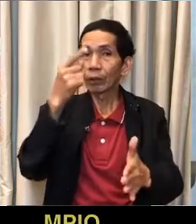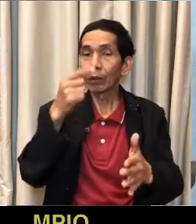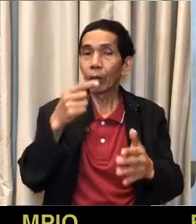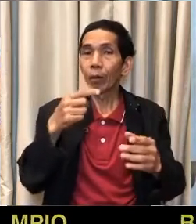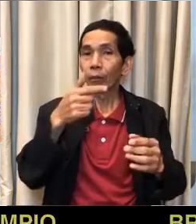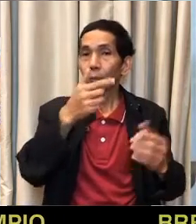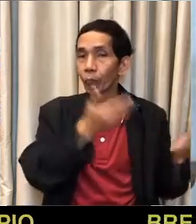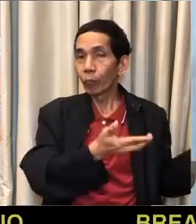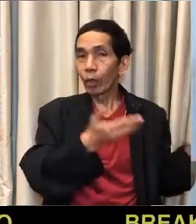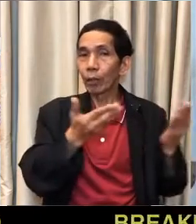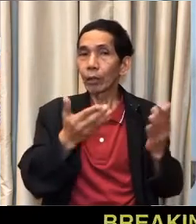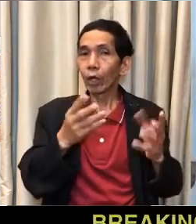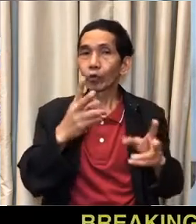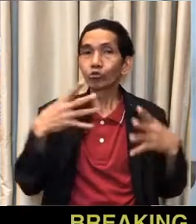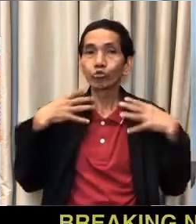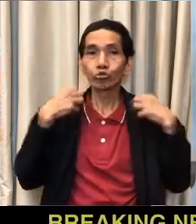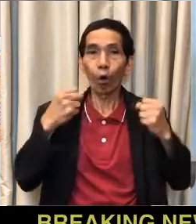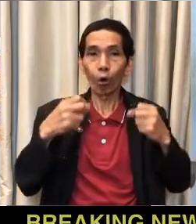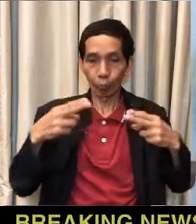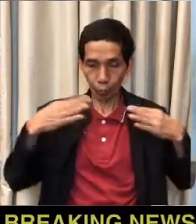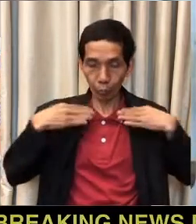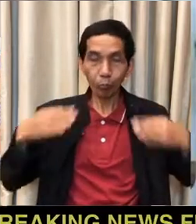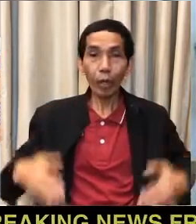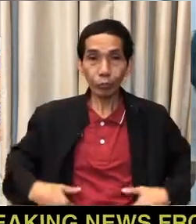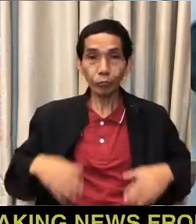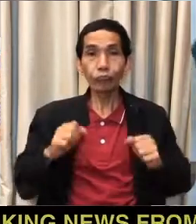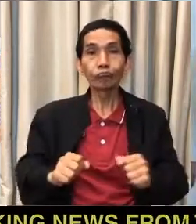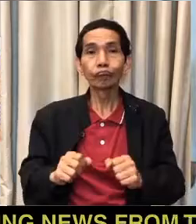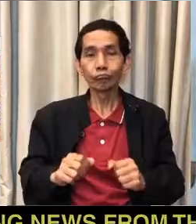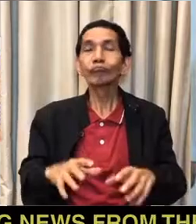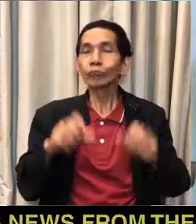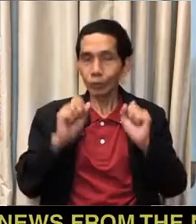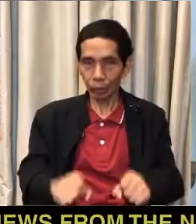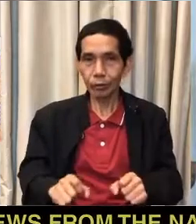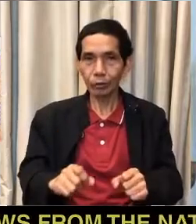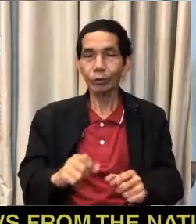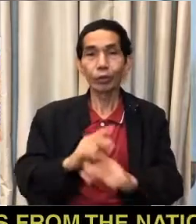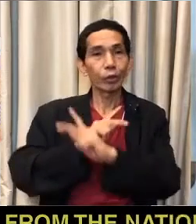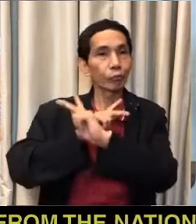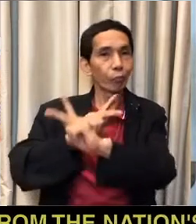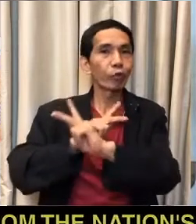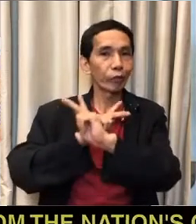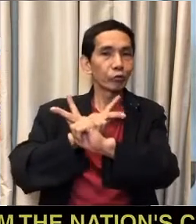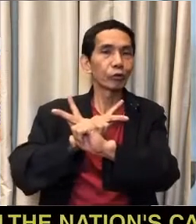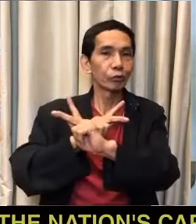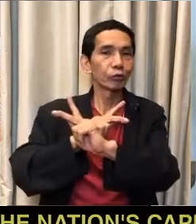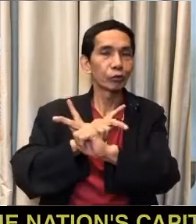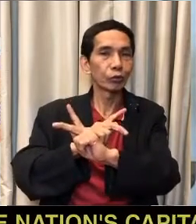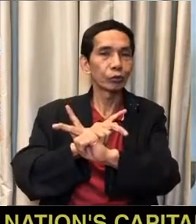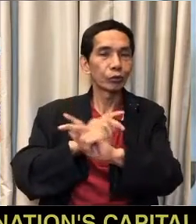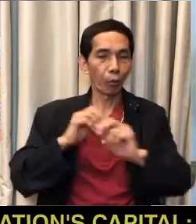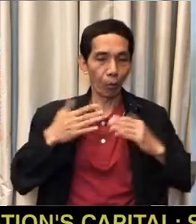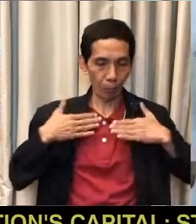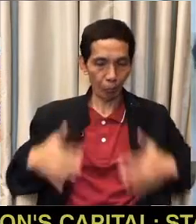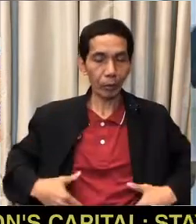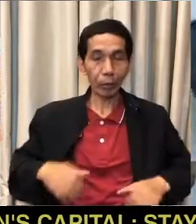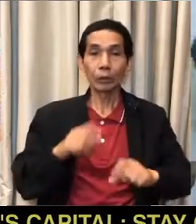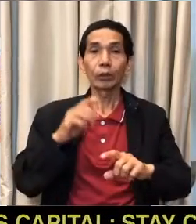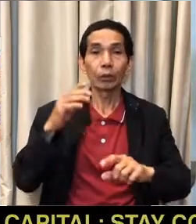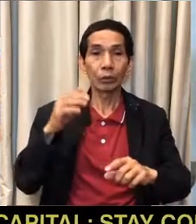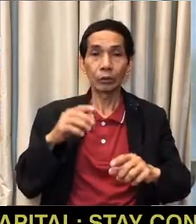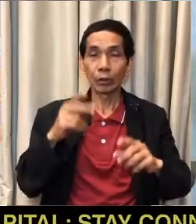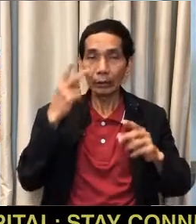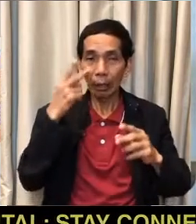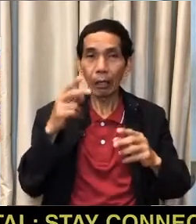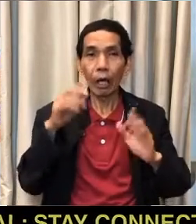dala ng matibay mong resistensya. O kaya mo yan i-deplect. O kaya yan ang immune system mo. So kaya,